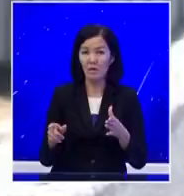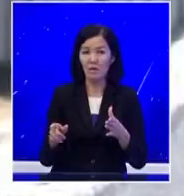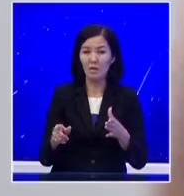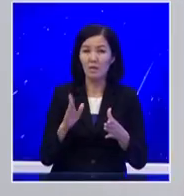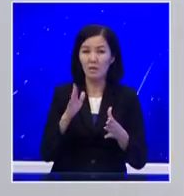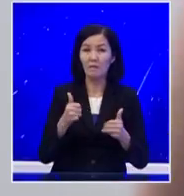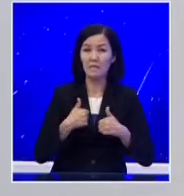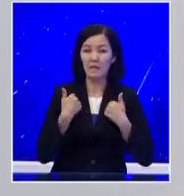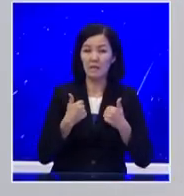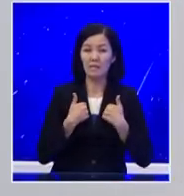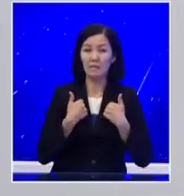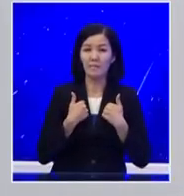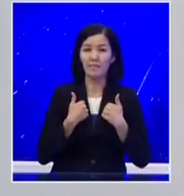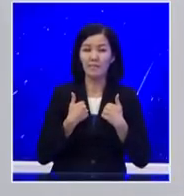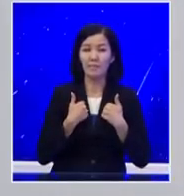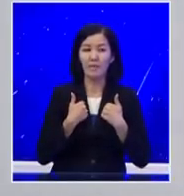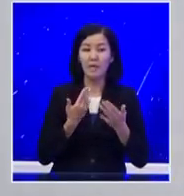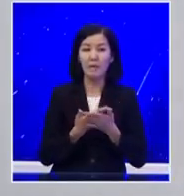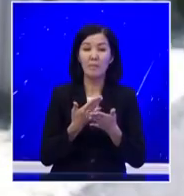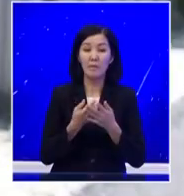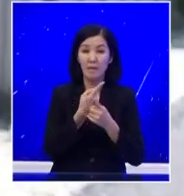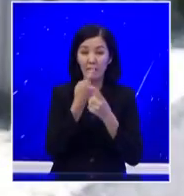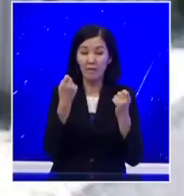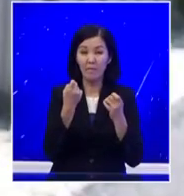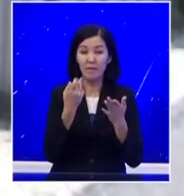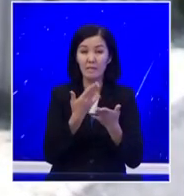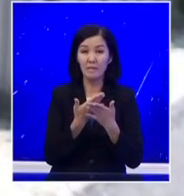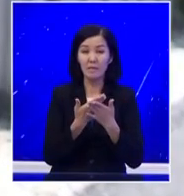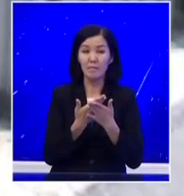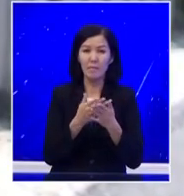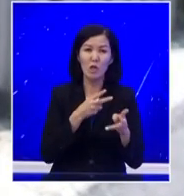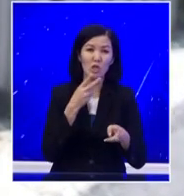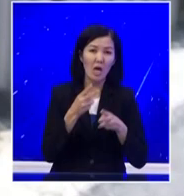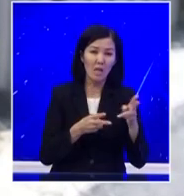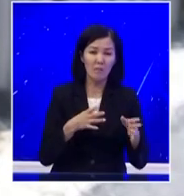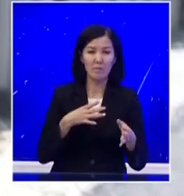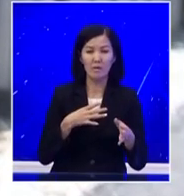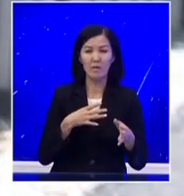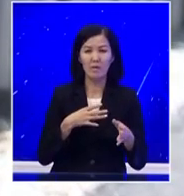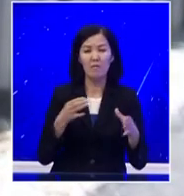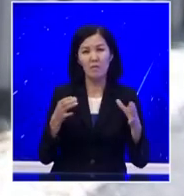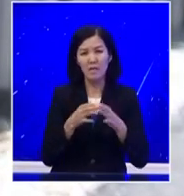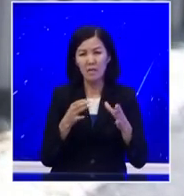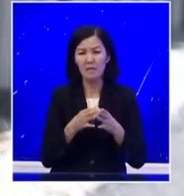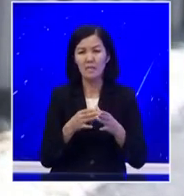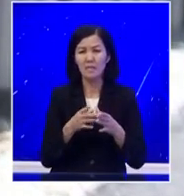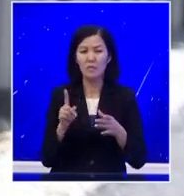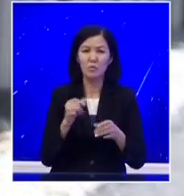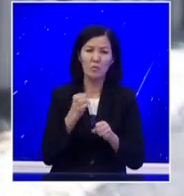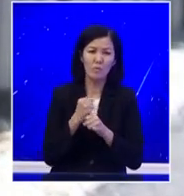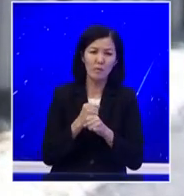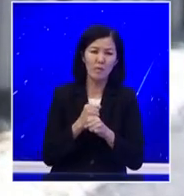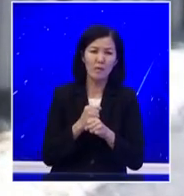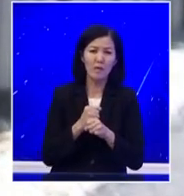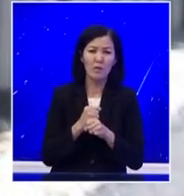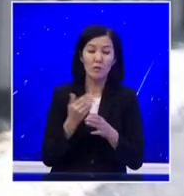ну насчет пройден информация допустим вот поступать жалобы да вот скажем какая-то организация вот так так что то сделай мне прежде чем